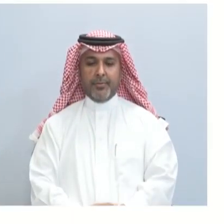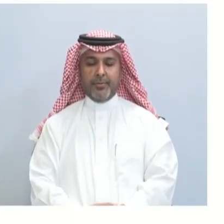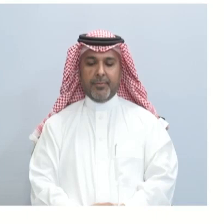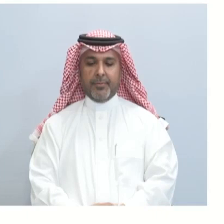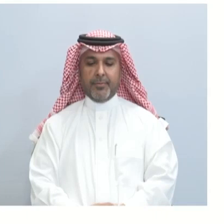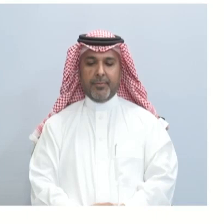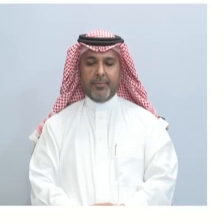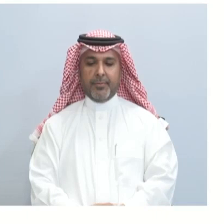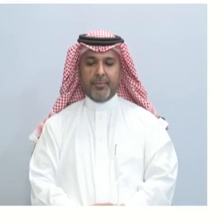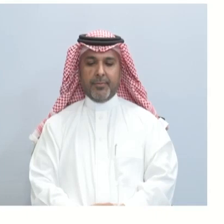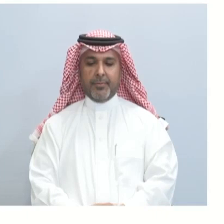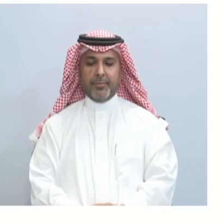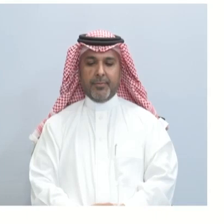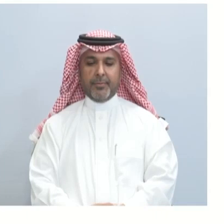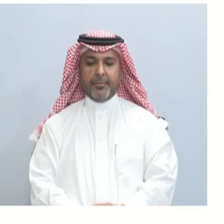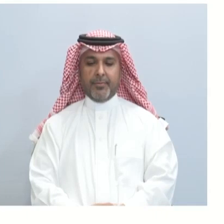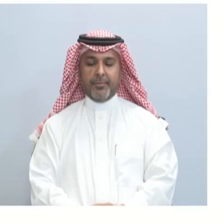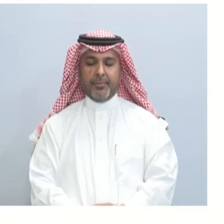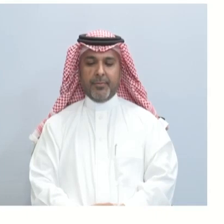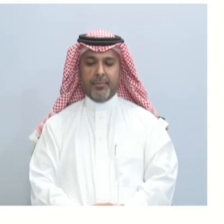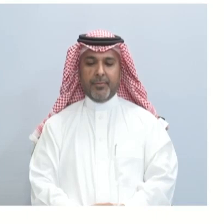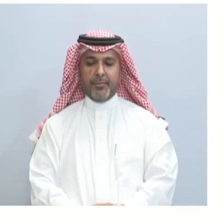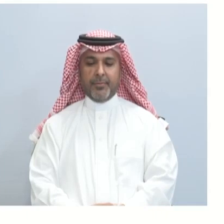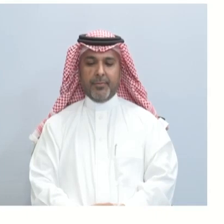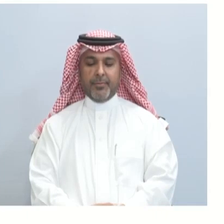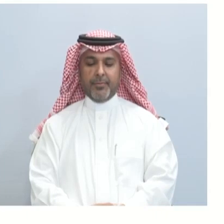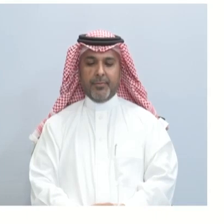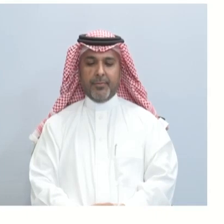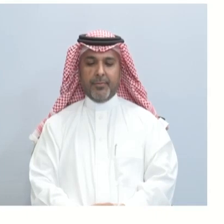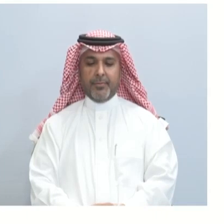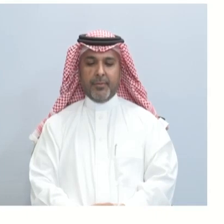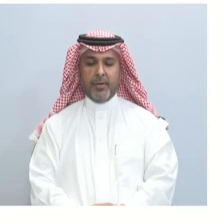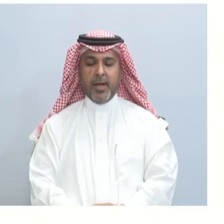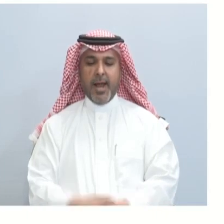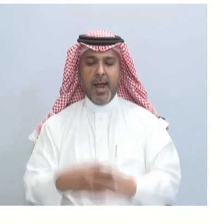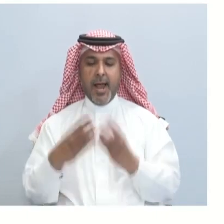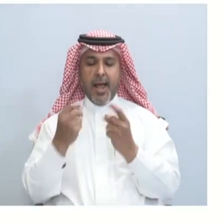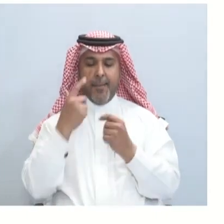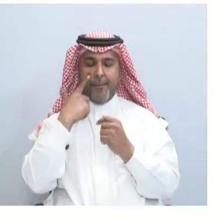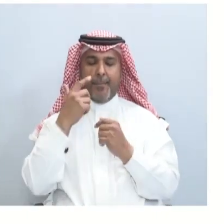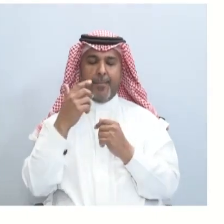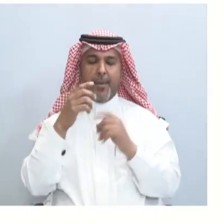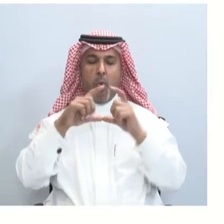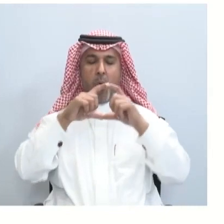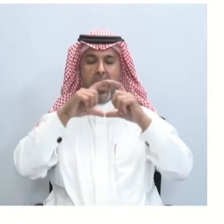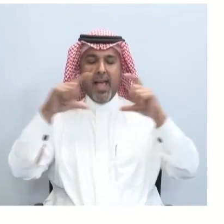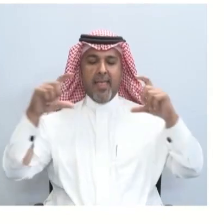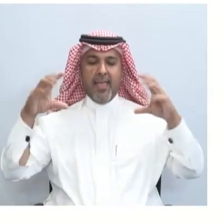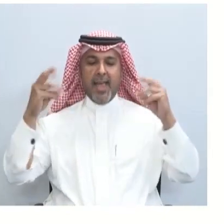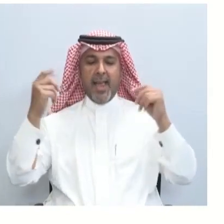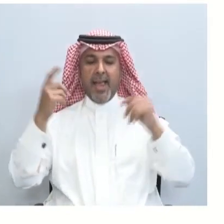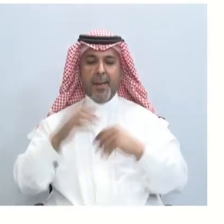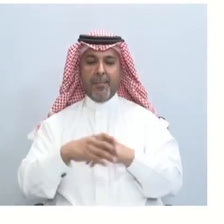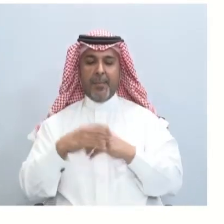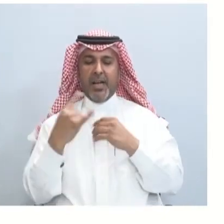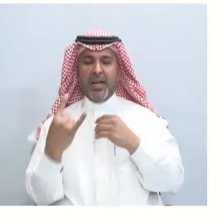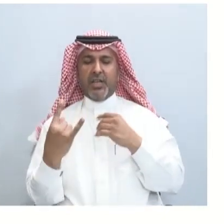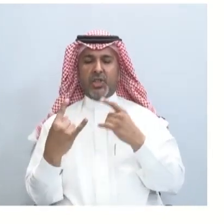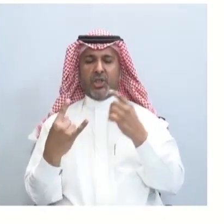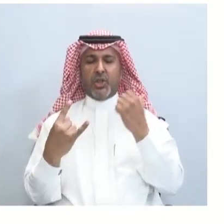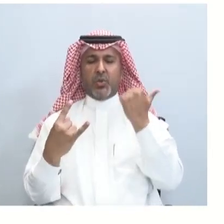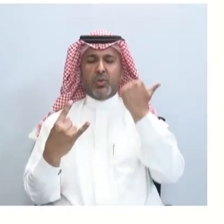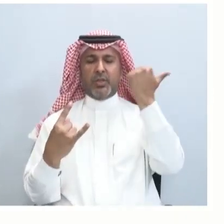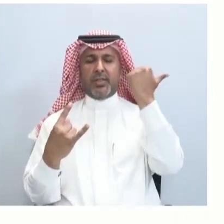احسب مساحه كل منهما هذين المستطيل والمثلث مساحه المستطيل كما هو واضح لنا